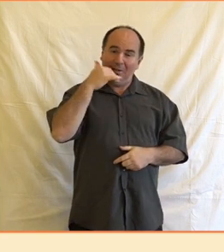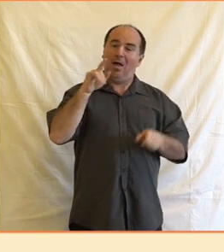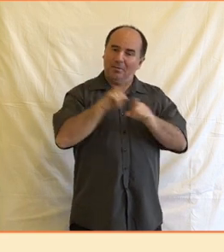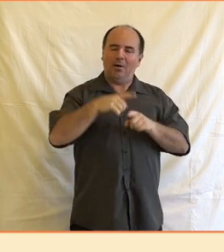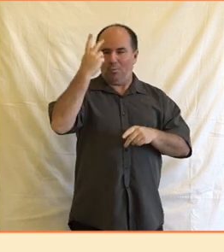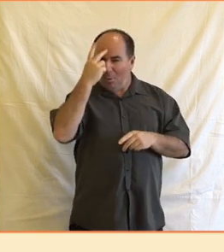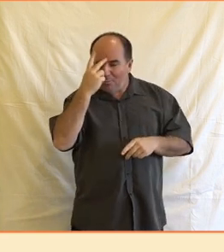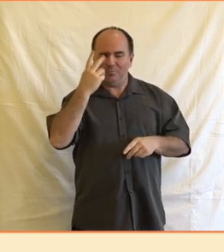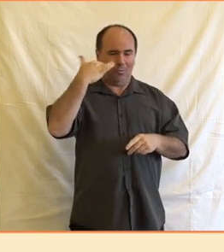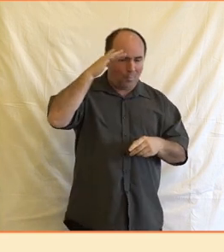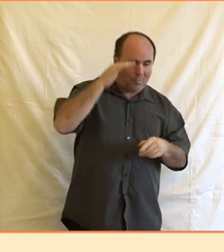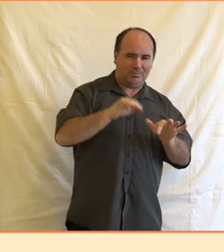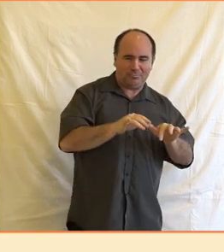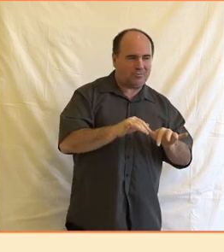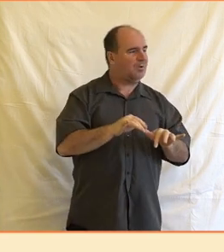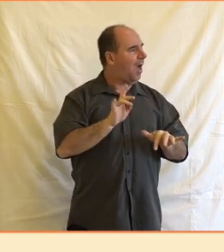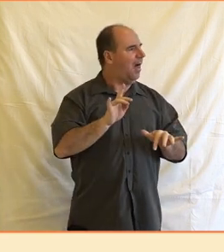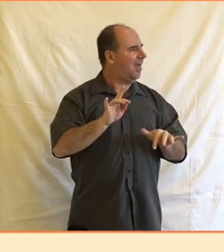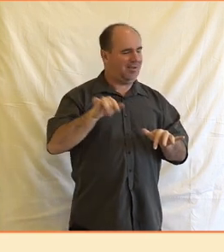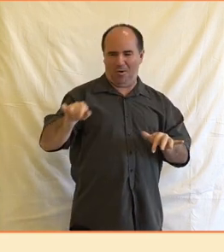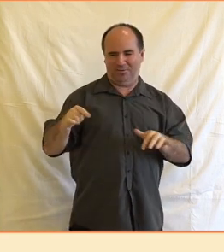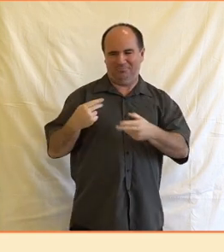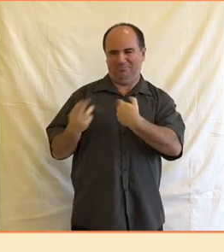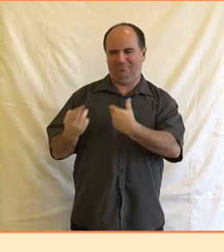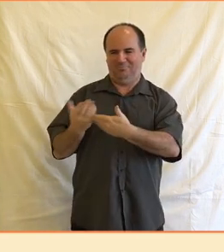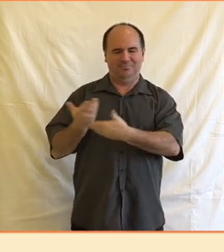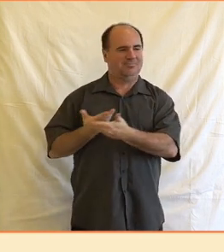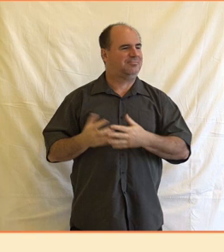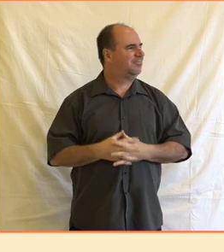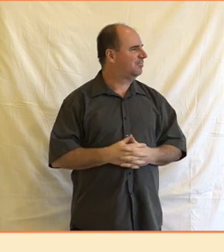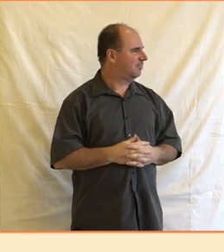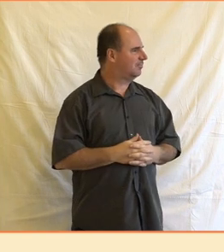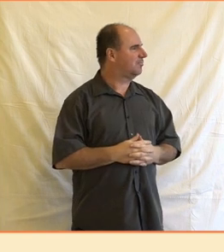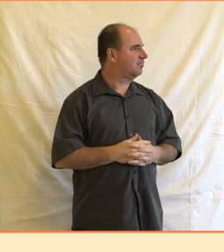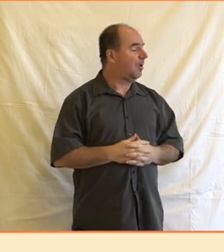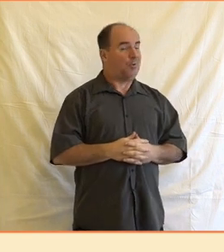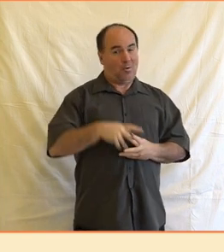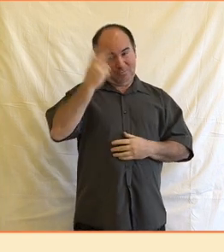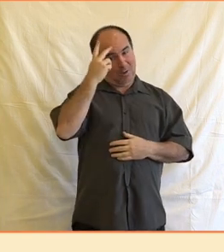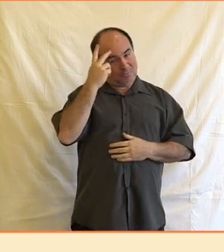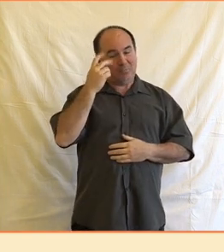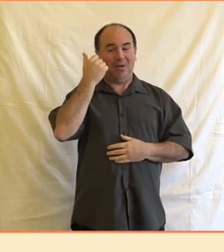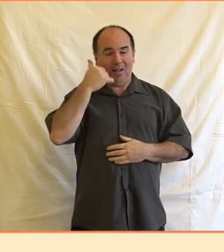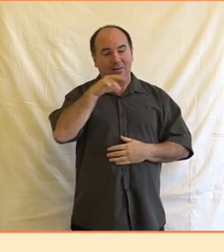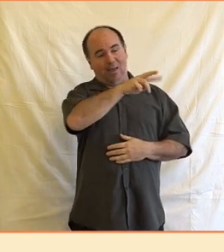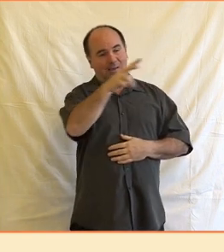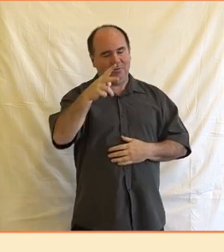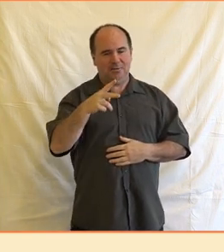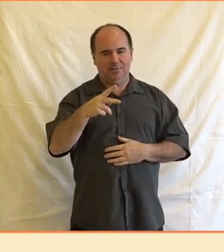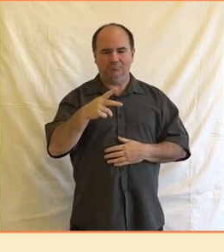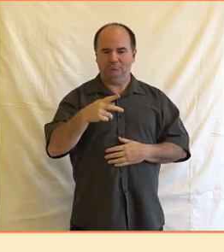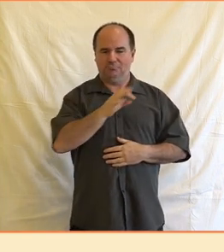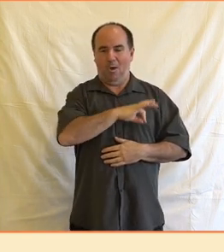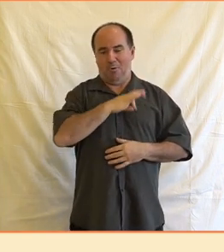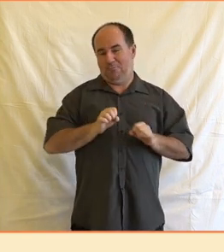proto některých z nich se dobrovolně vzdali a může jim to samozřejmě v životě způsobit i určité problémy, které